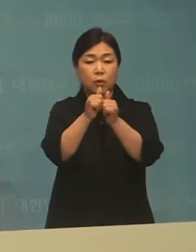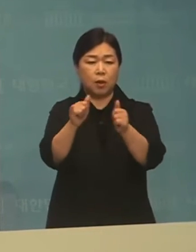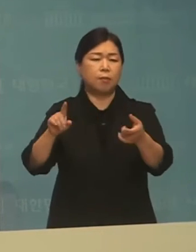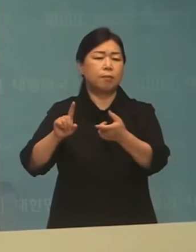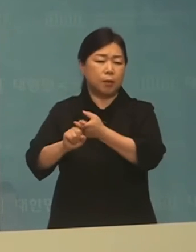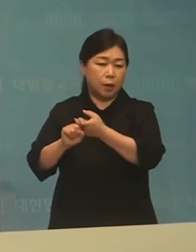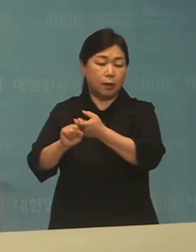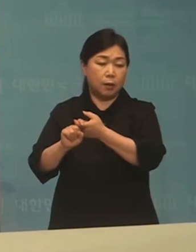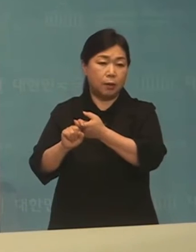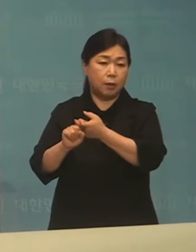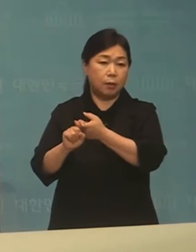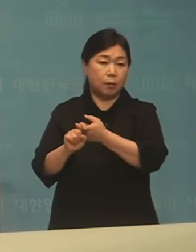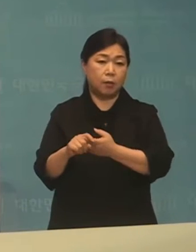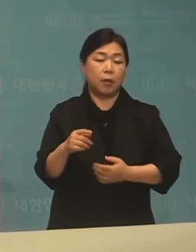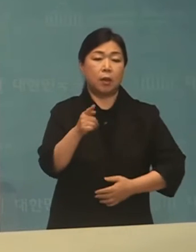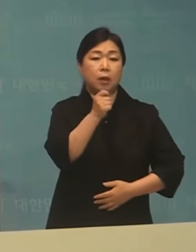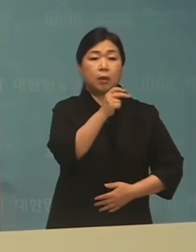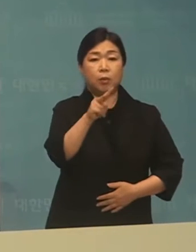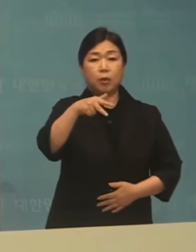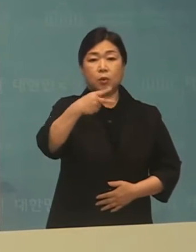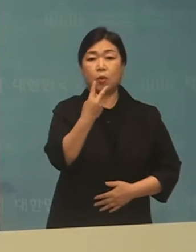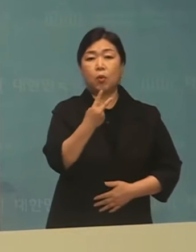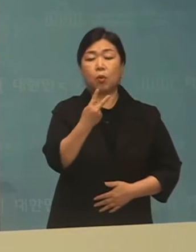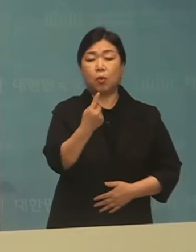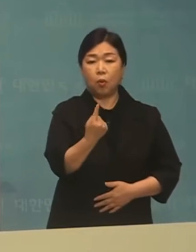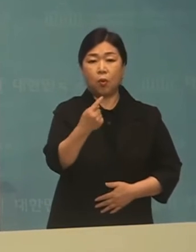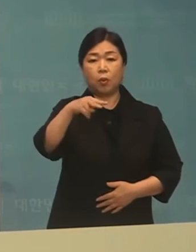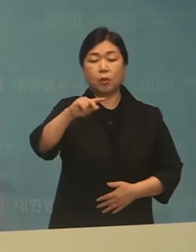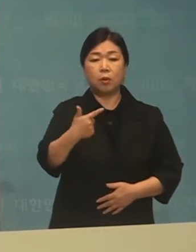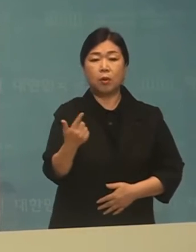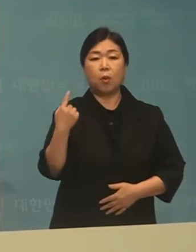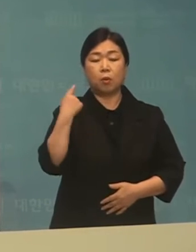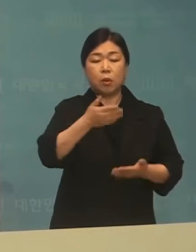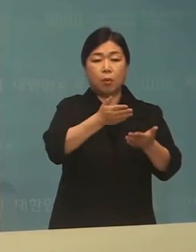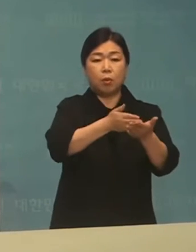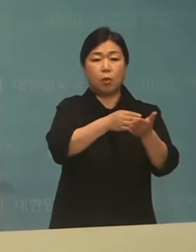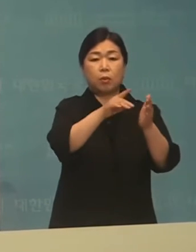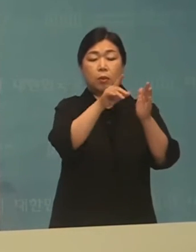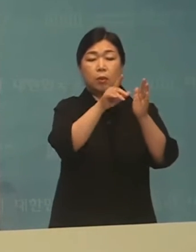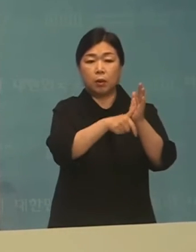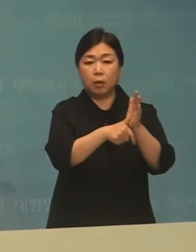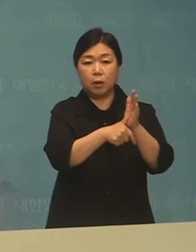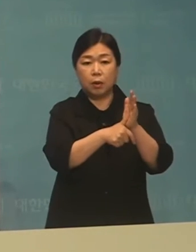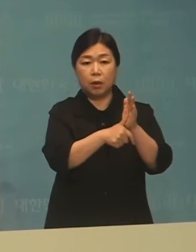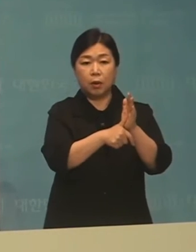TV조선은 어제 보도에서 그의 주장을 의미있게